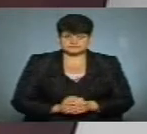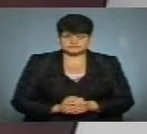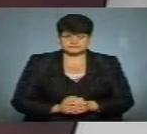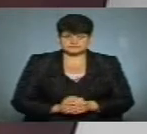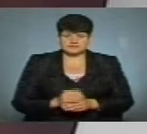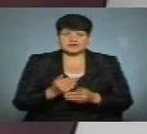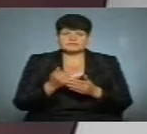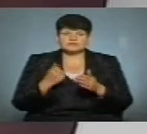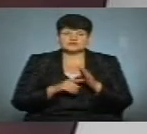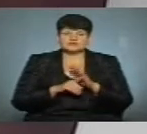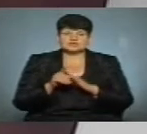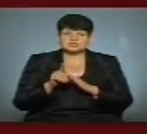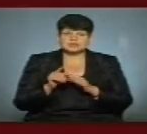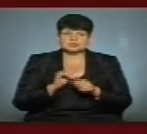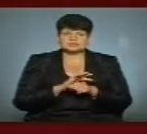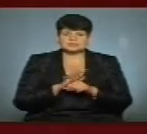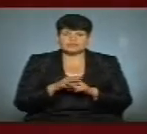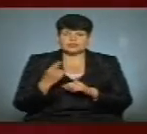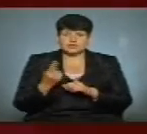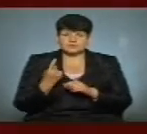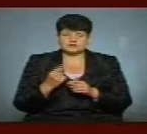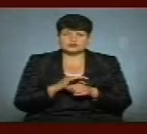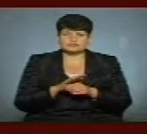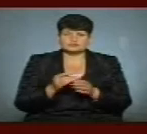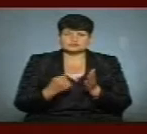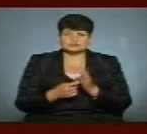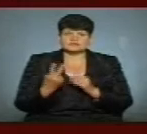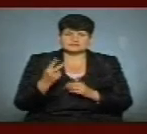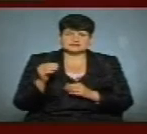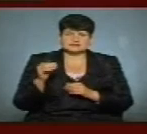Від початку пандемії в області коронавірус підтвердили у